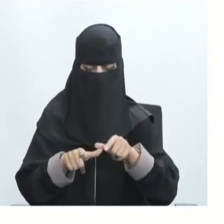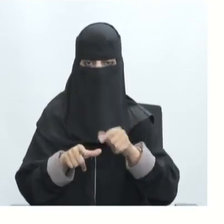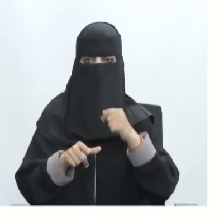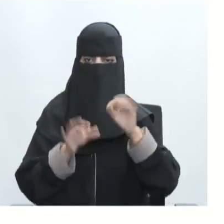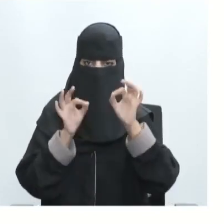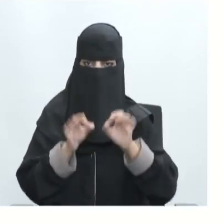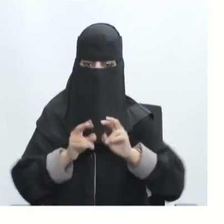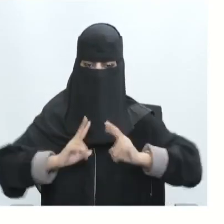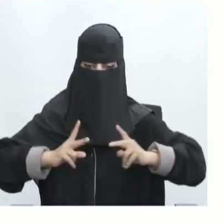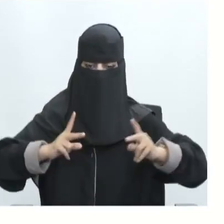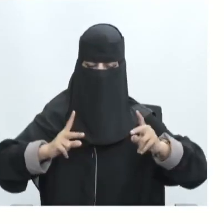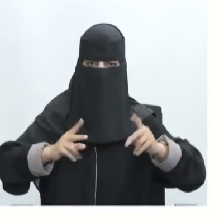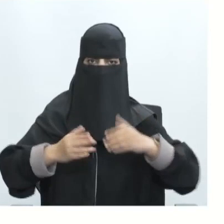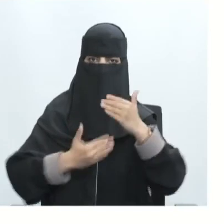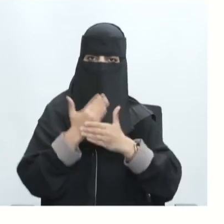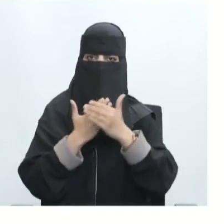المنطق متعدد